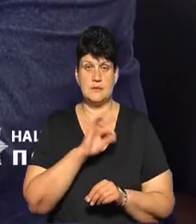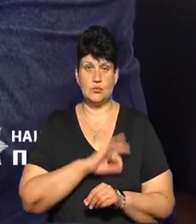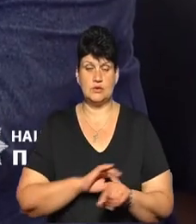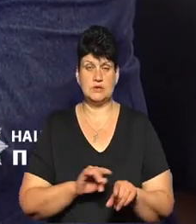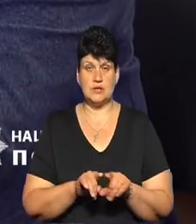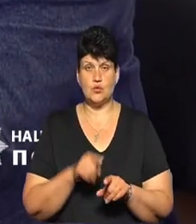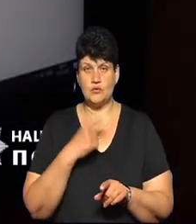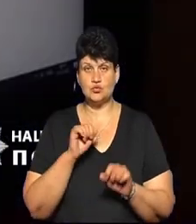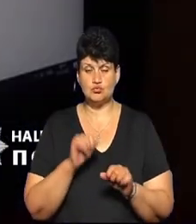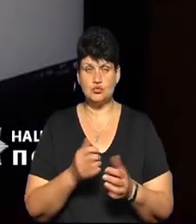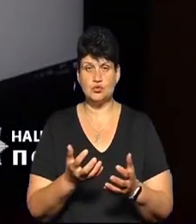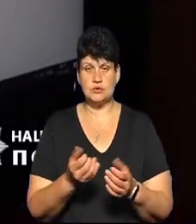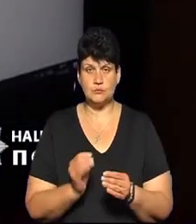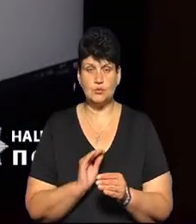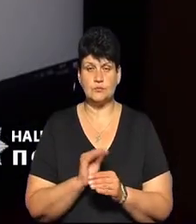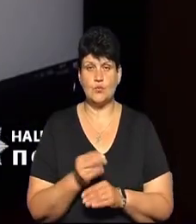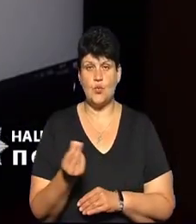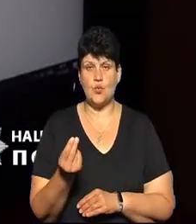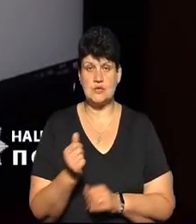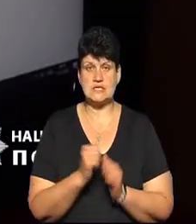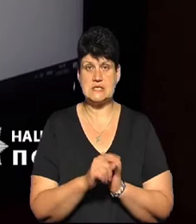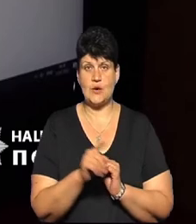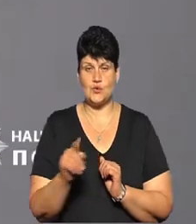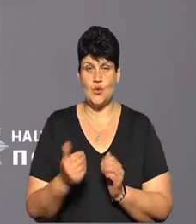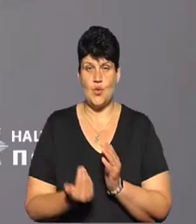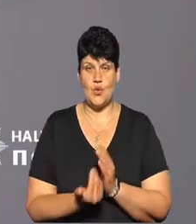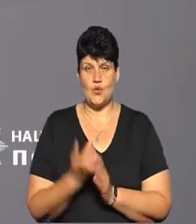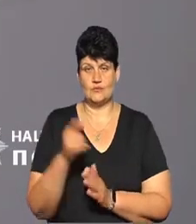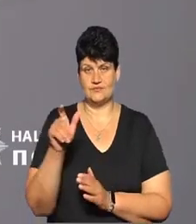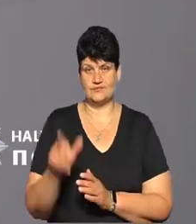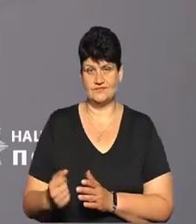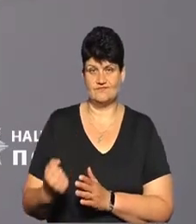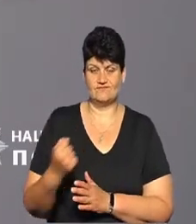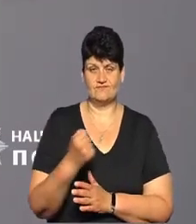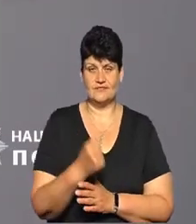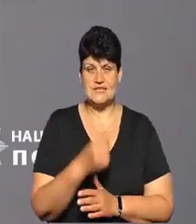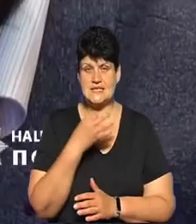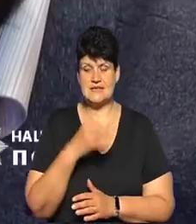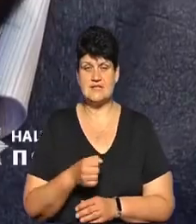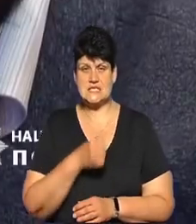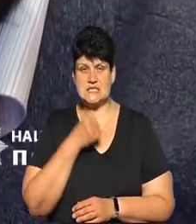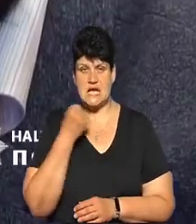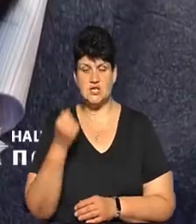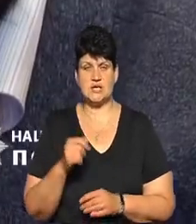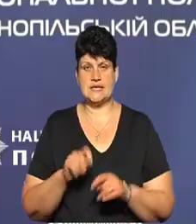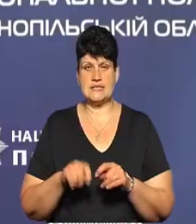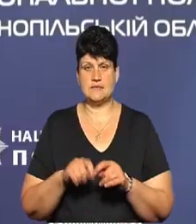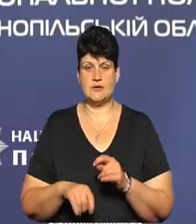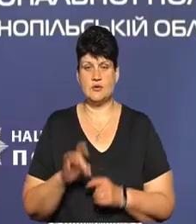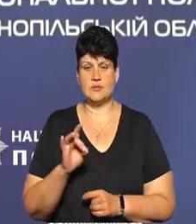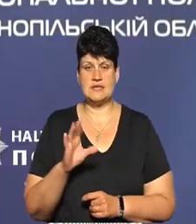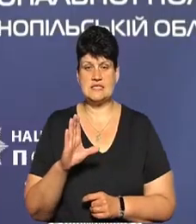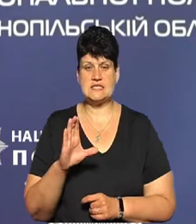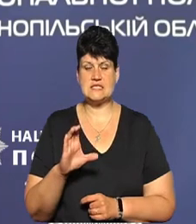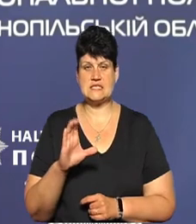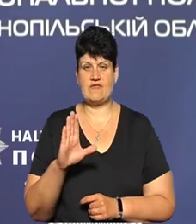отримати додаткові гроші за кожного нового інвестора, розповів старший інспектор відділу протидії кіберзлочинам Роман Свірський. Ви реєструєте